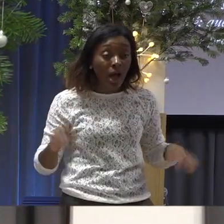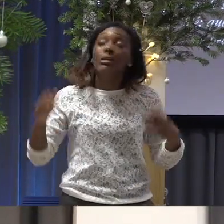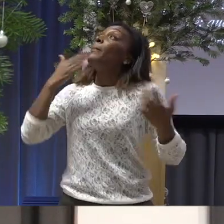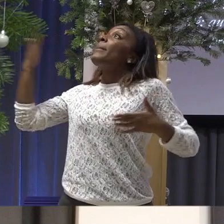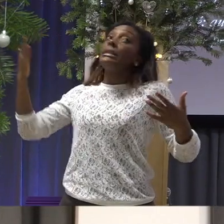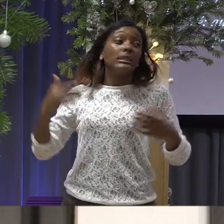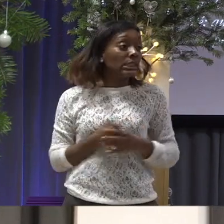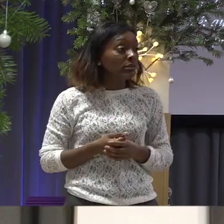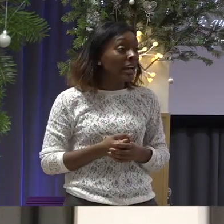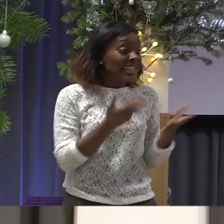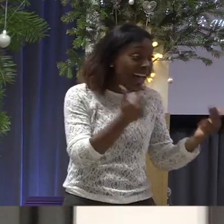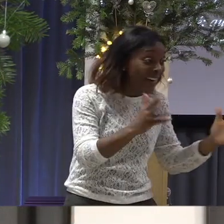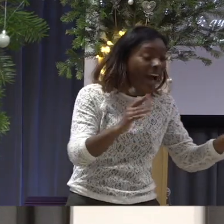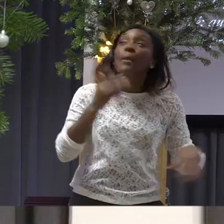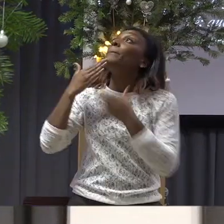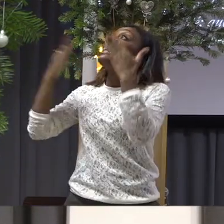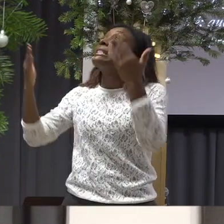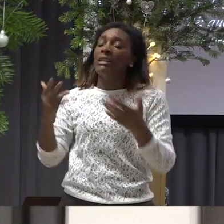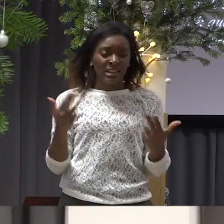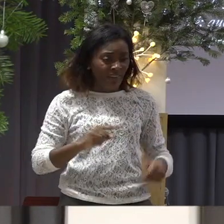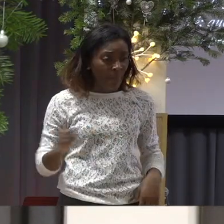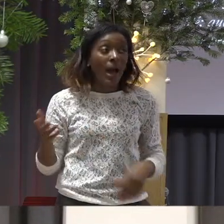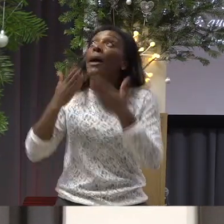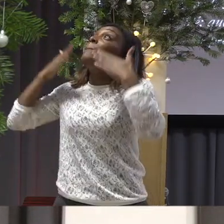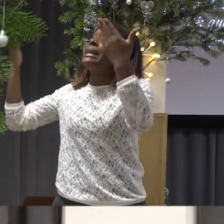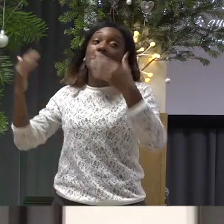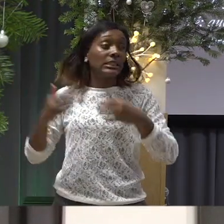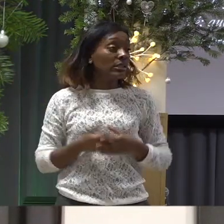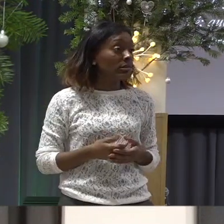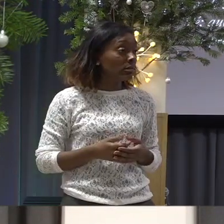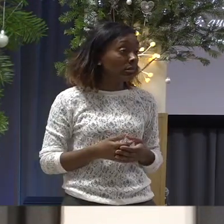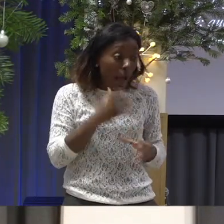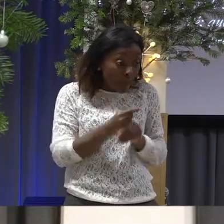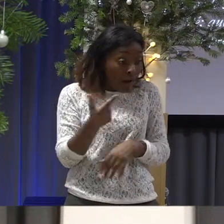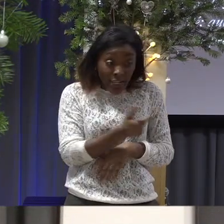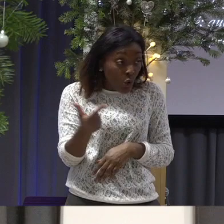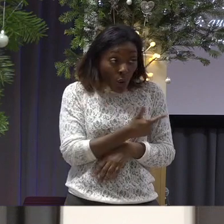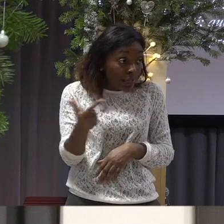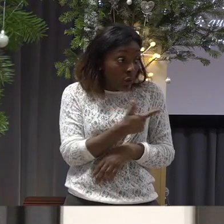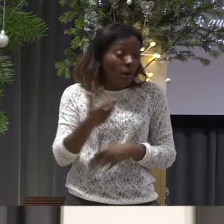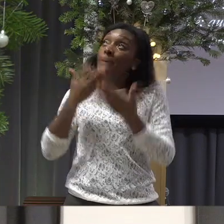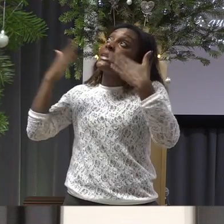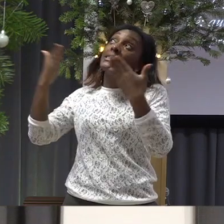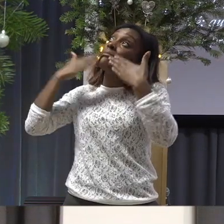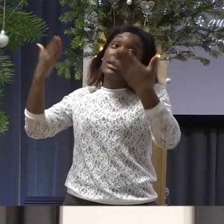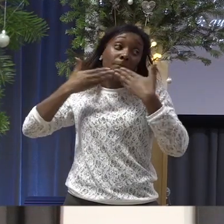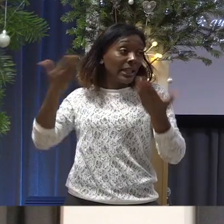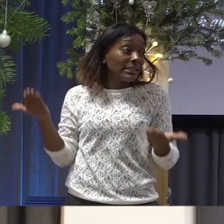Merci. Tout simplement, je me lève le matin, Seigneur, merci. J'ai du mal à ça. Seigneur,